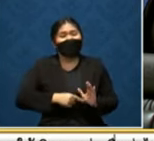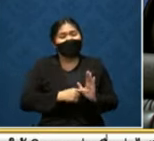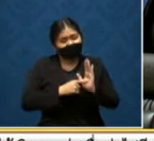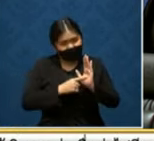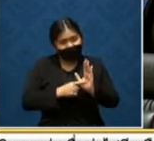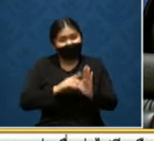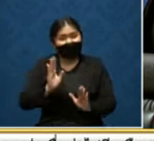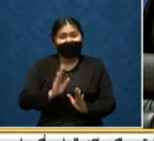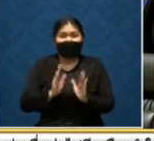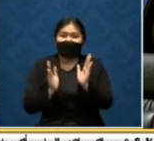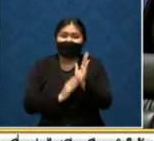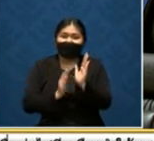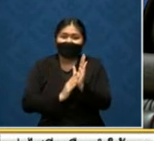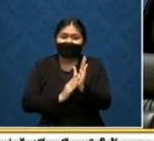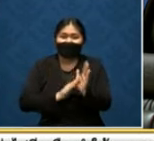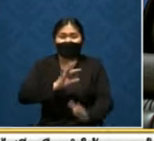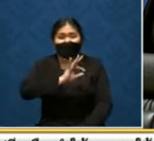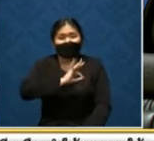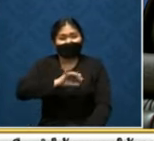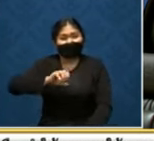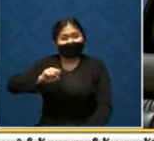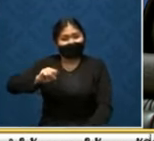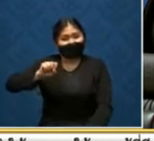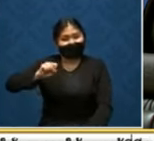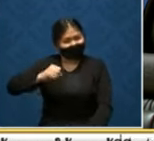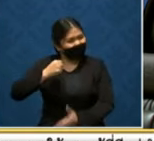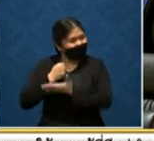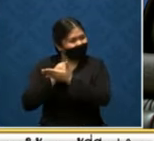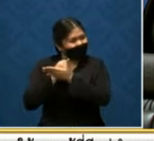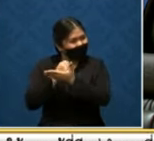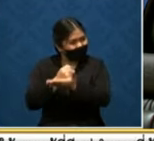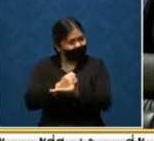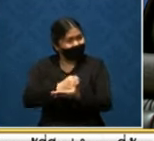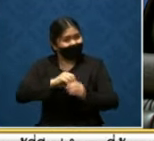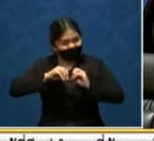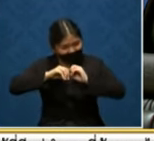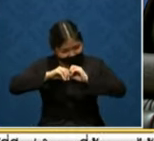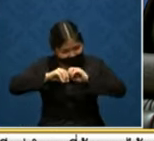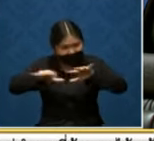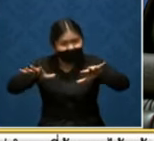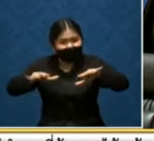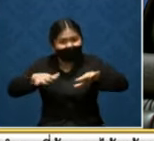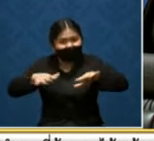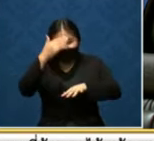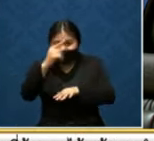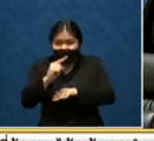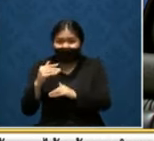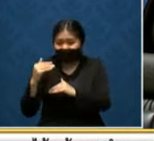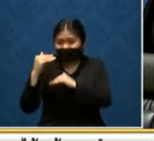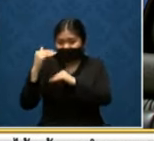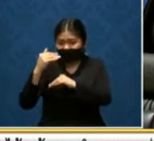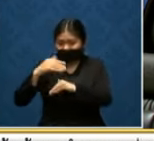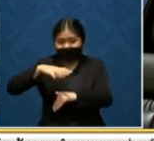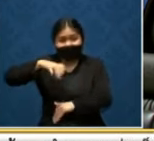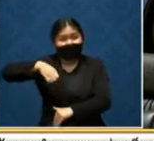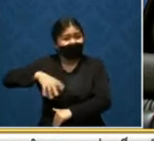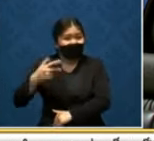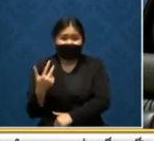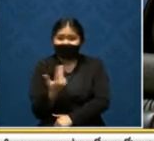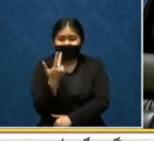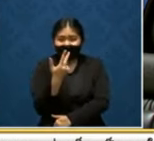ความชอบให้กับสมาชิกสภาผู้แทนราษฎรของเราที่ช่วยกันเปิดโปงว่าการล็อคสเปค 3บริษัทให้มี